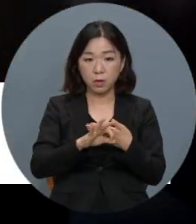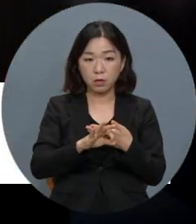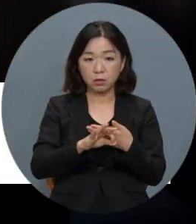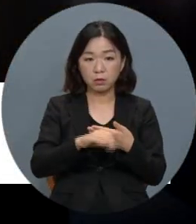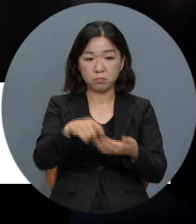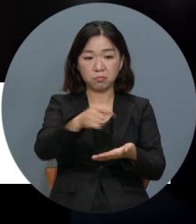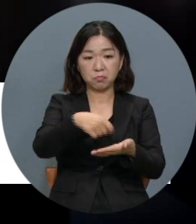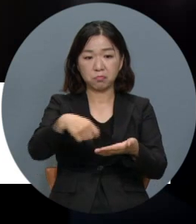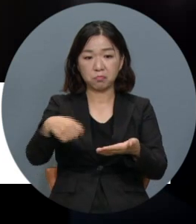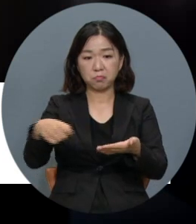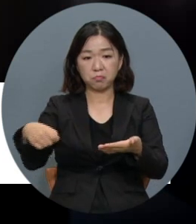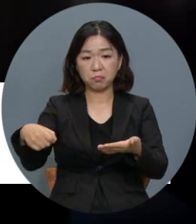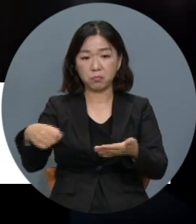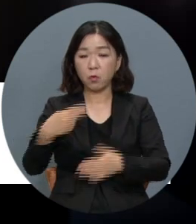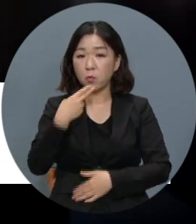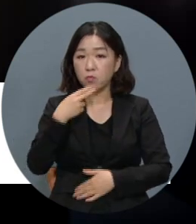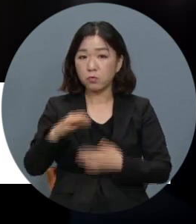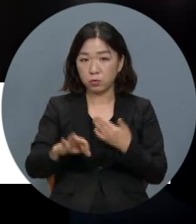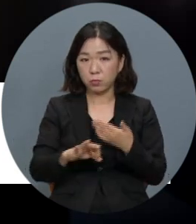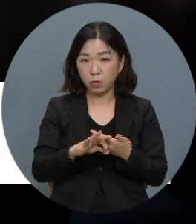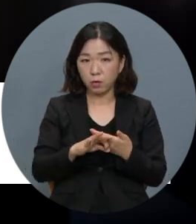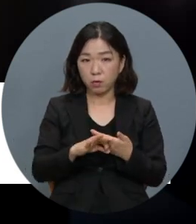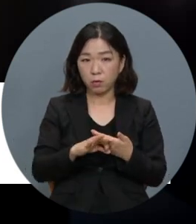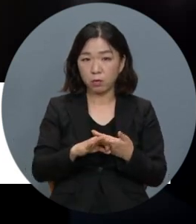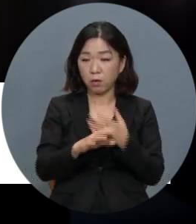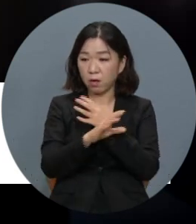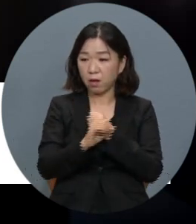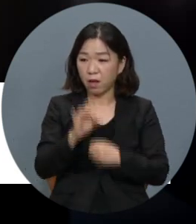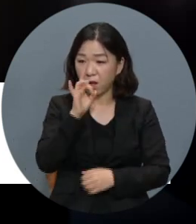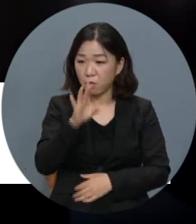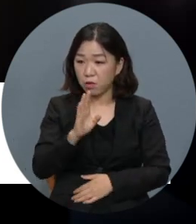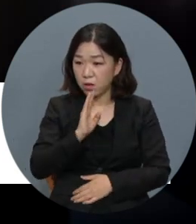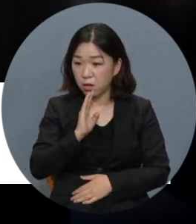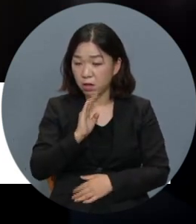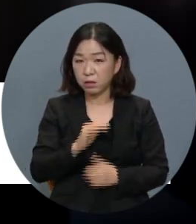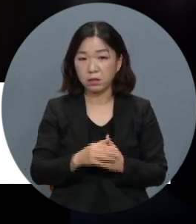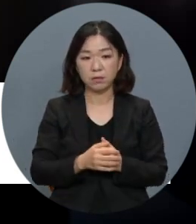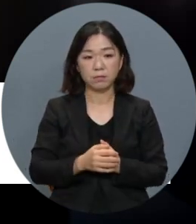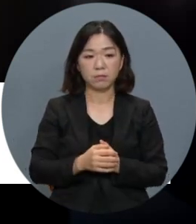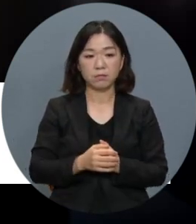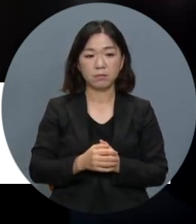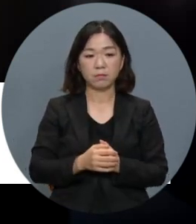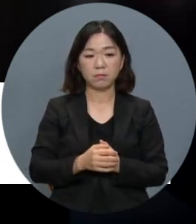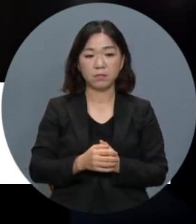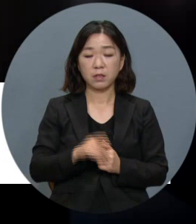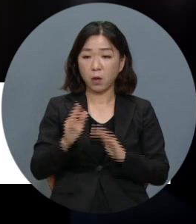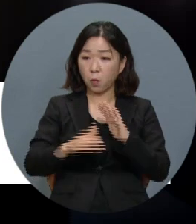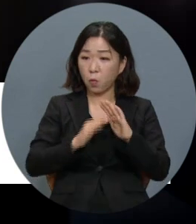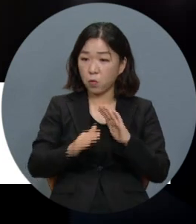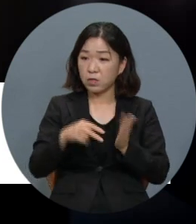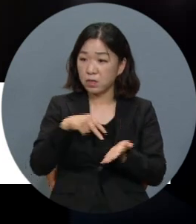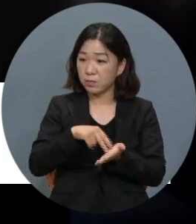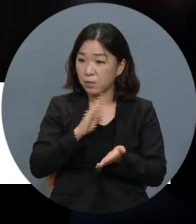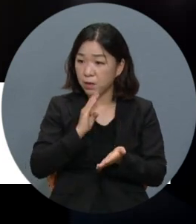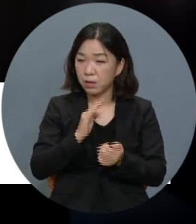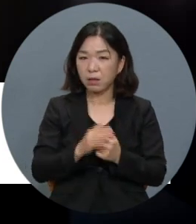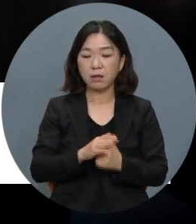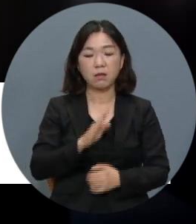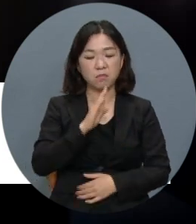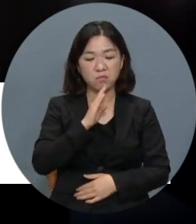써서 1 차량 가능하고 거냐 돌았다 어머 그래도 나왔을까 내게 있어서 눈썹 옷장 4